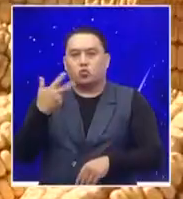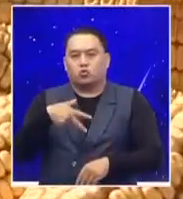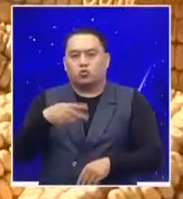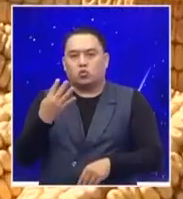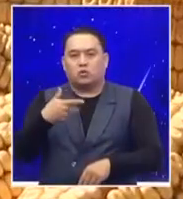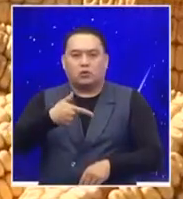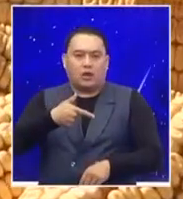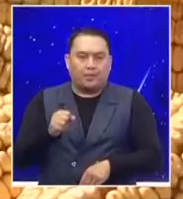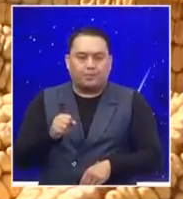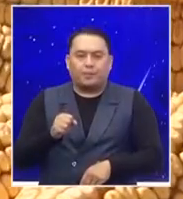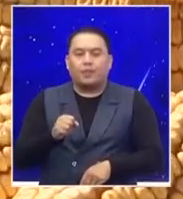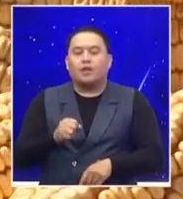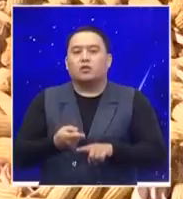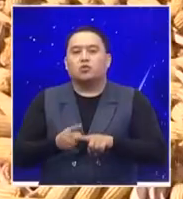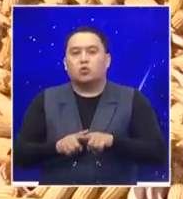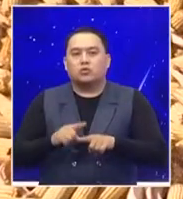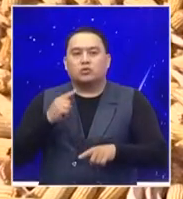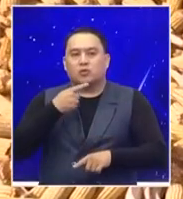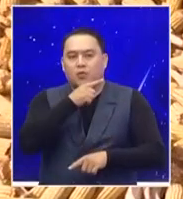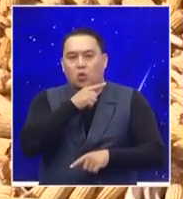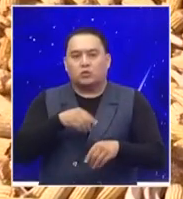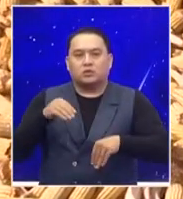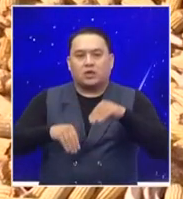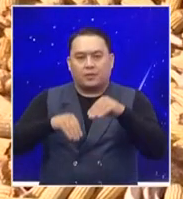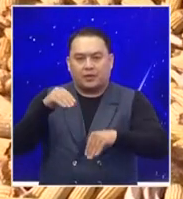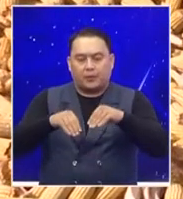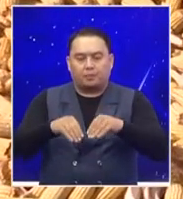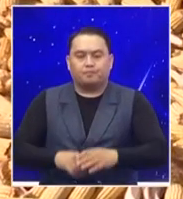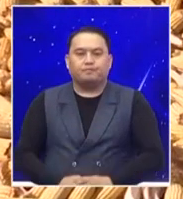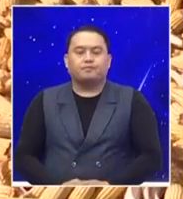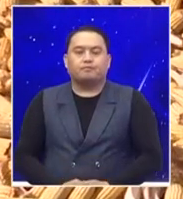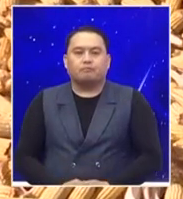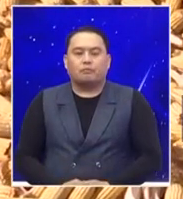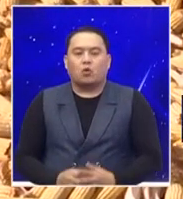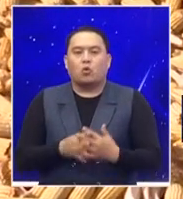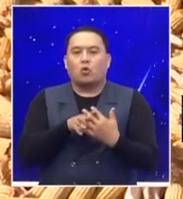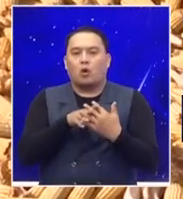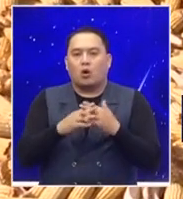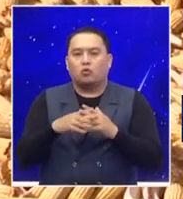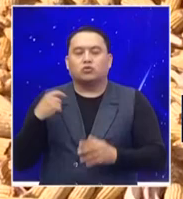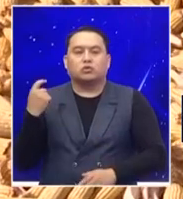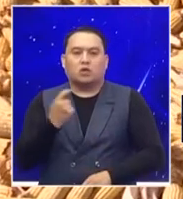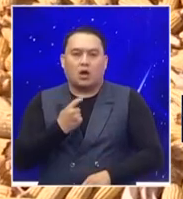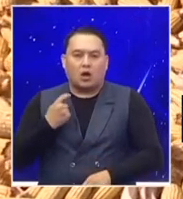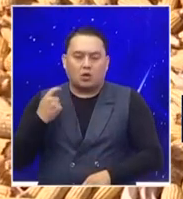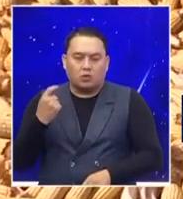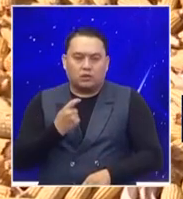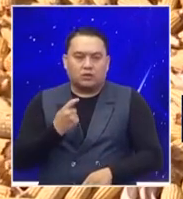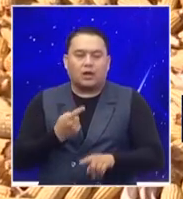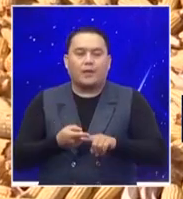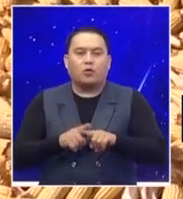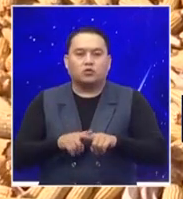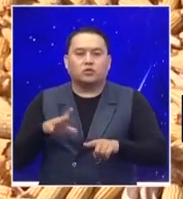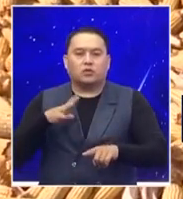оның 70 гектарына жүгері себіліпті. Бірінші жылы вин шаруа қожалығын құрдық. Бұлдар енді